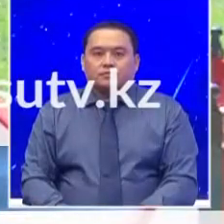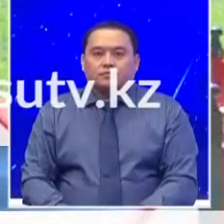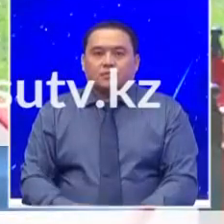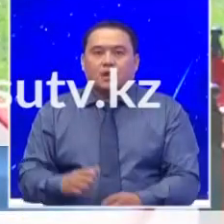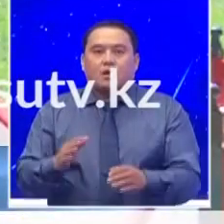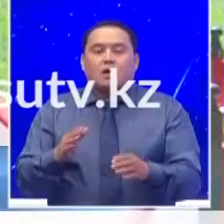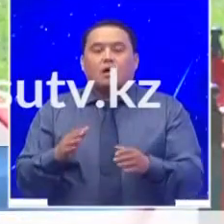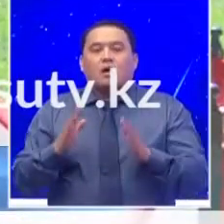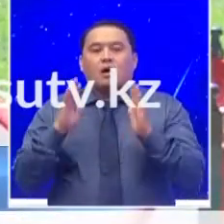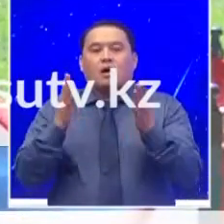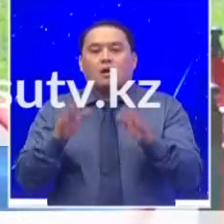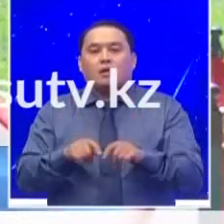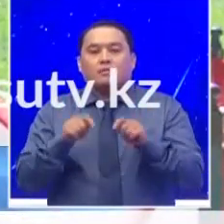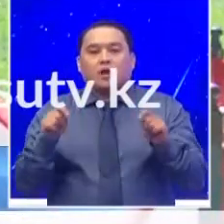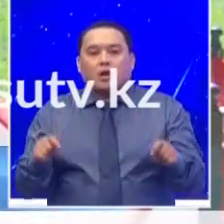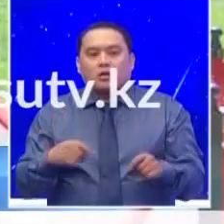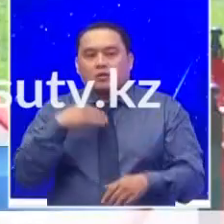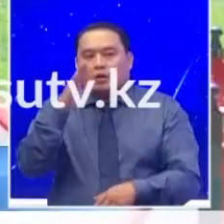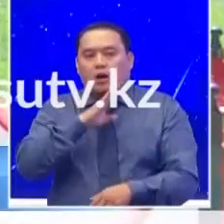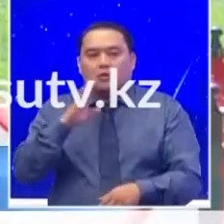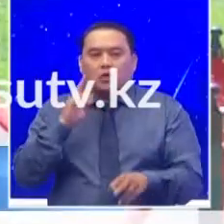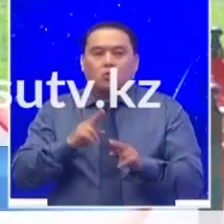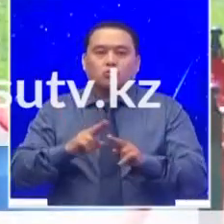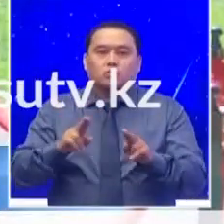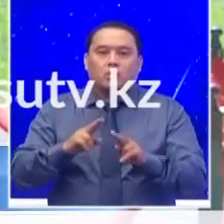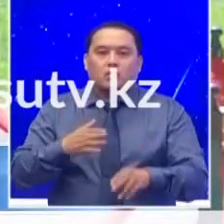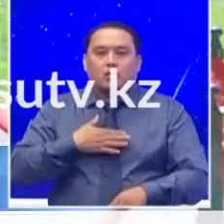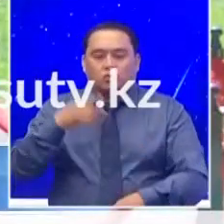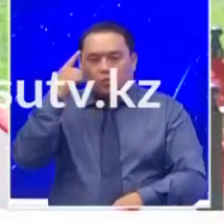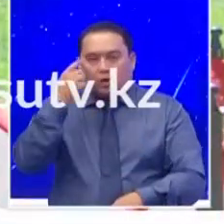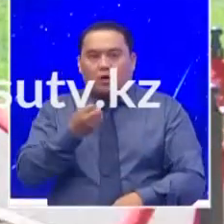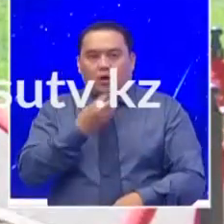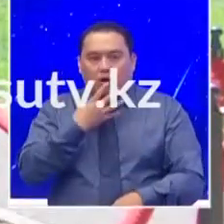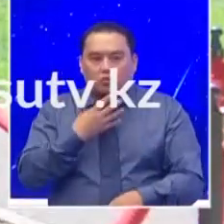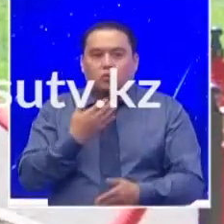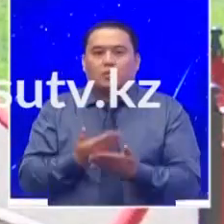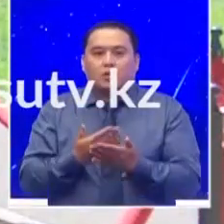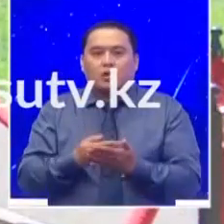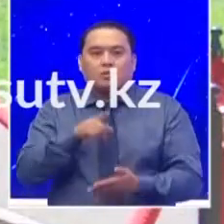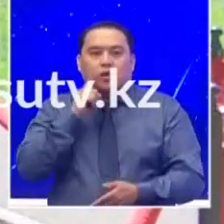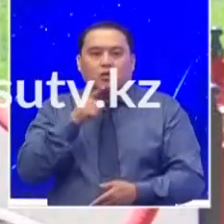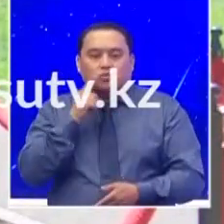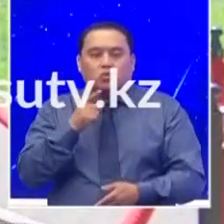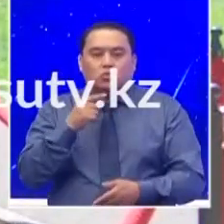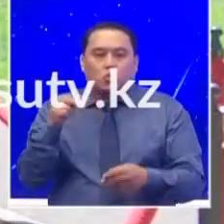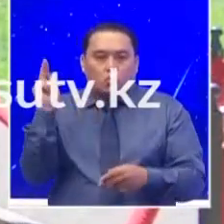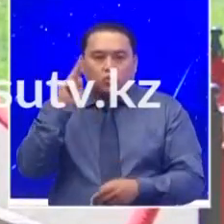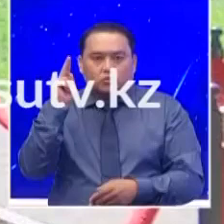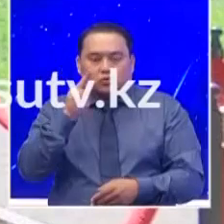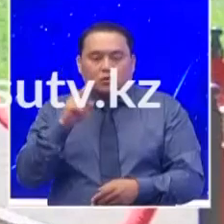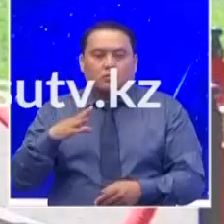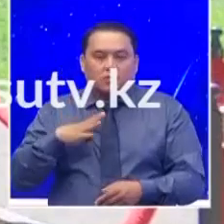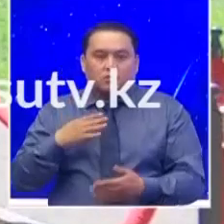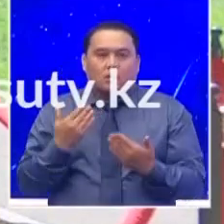Аллея выпускников появилась благодаря родителям и учителям. Я думаю, что это хороший знак для школы и всех тех, кто здесь учится и